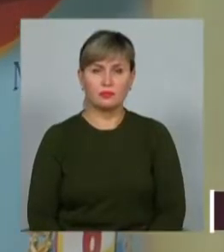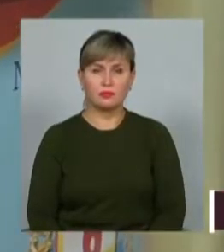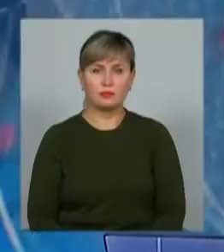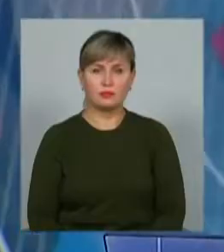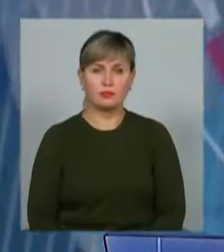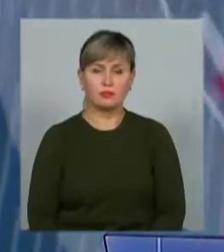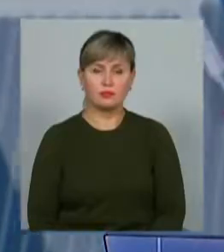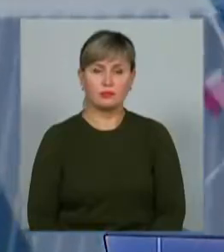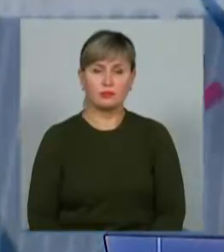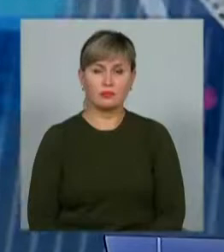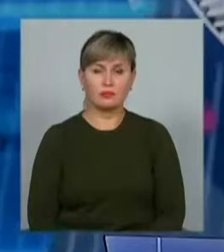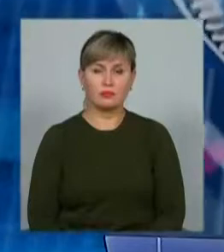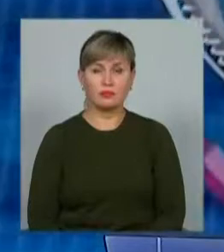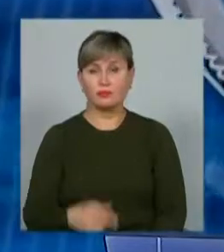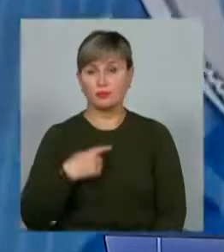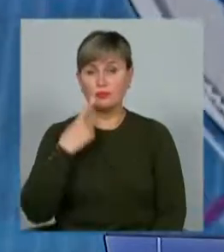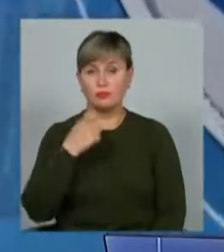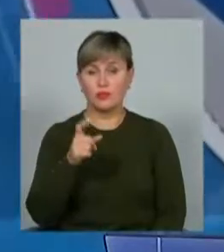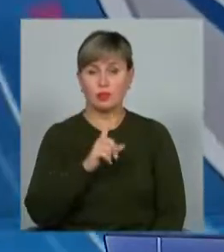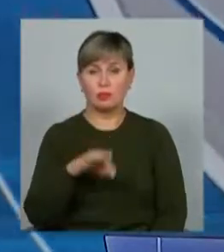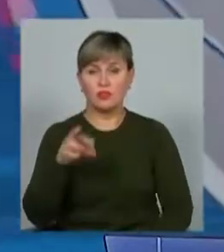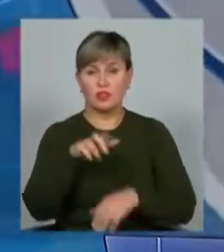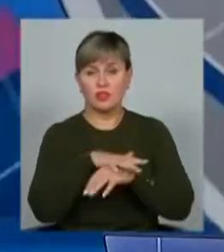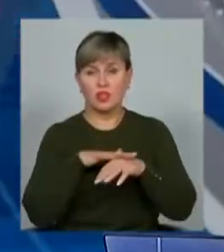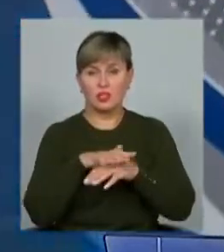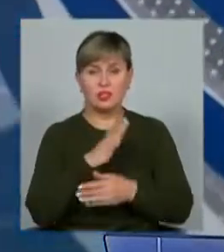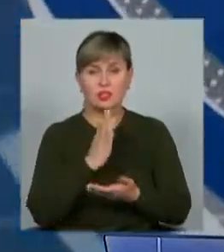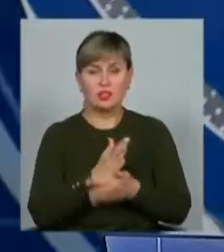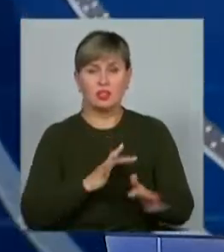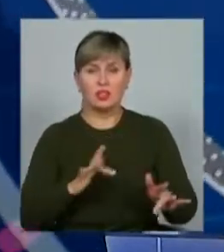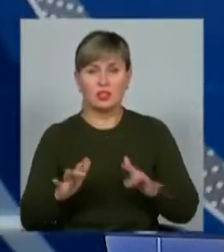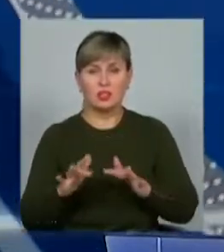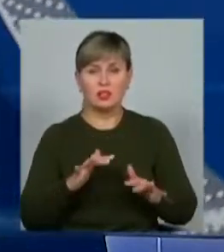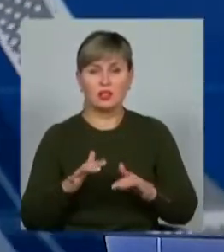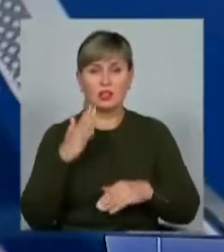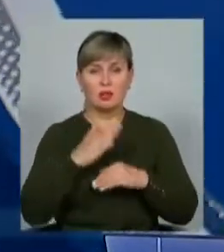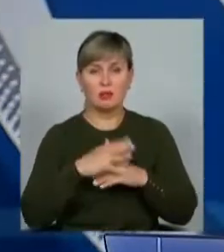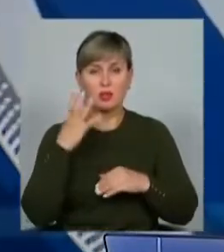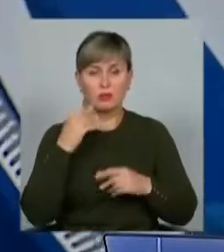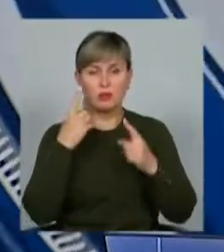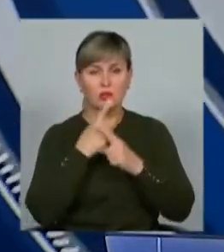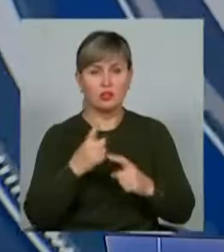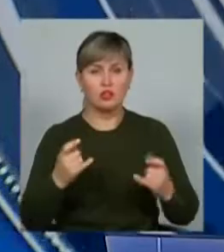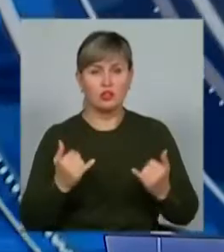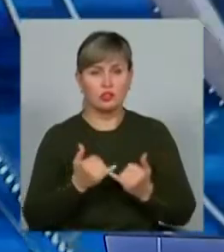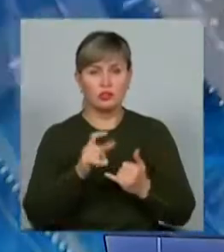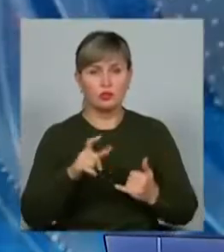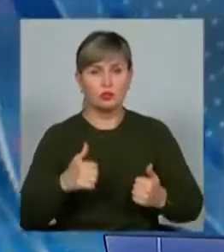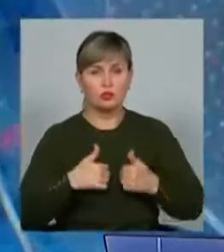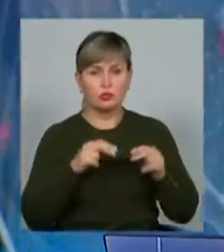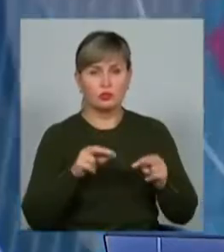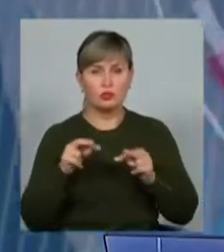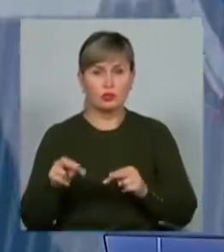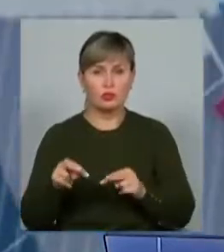Алматы. А я напоминаю, что по всей стране действует карантин. Акимат Алматы призывает жителей и гостей города усилить